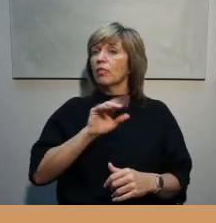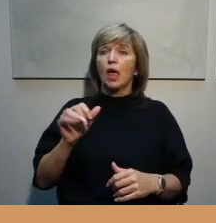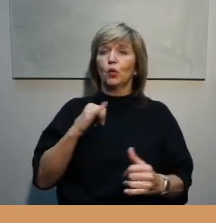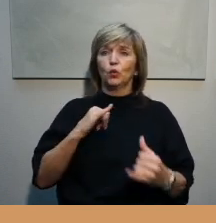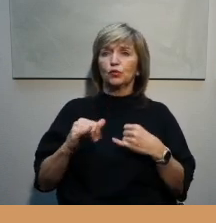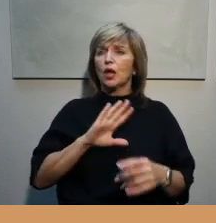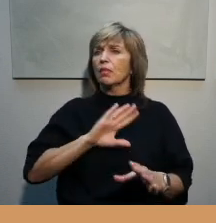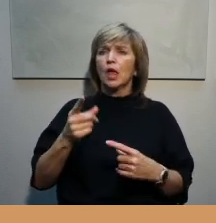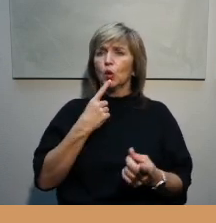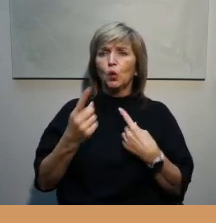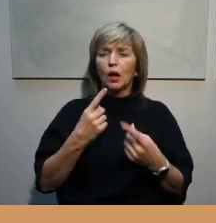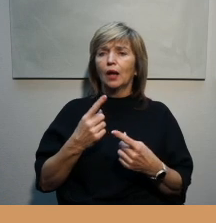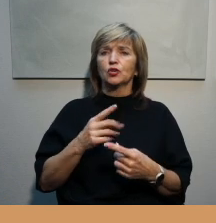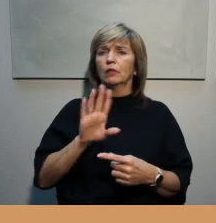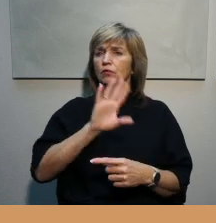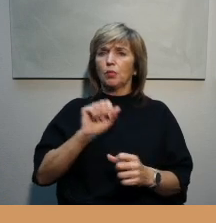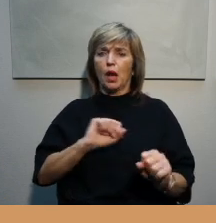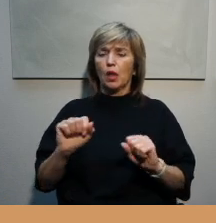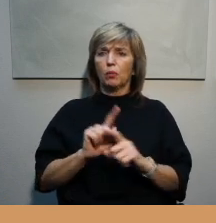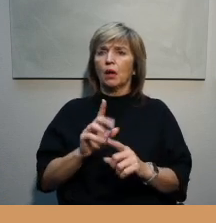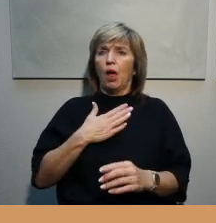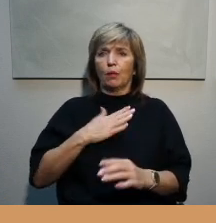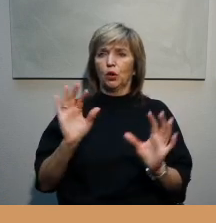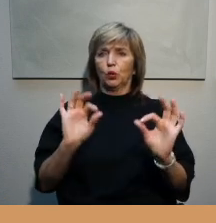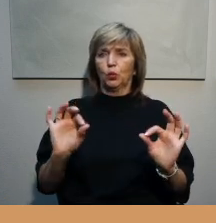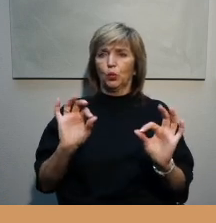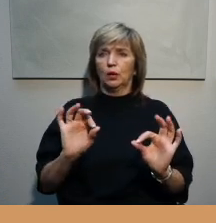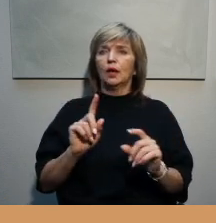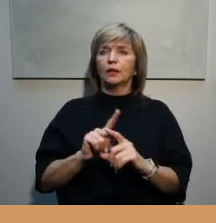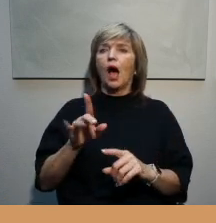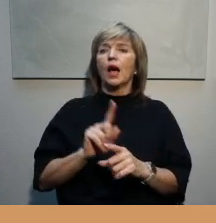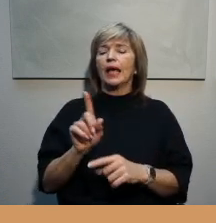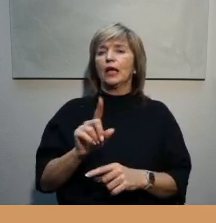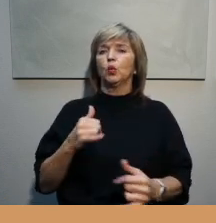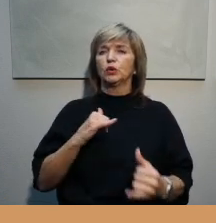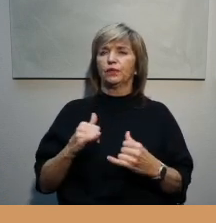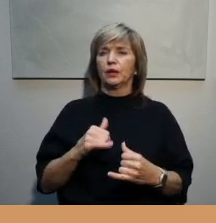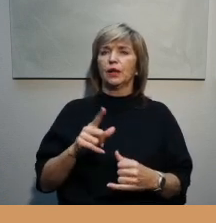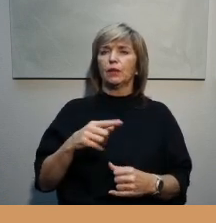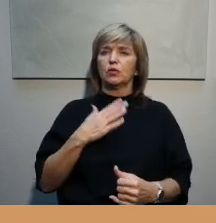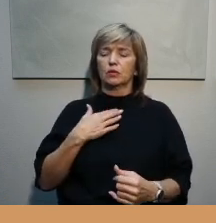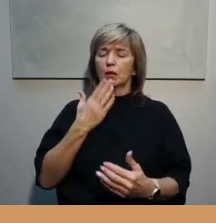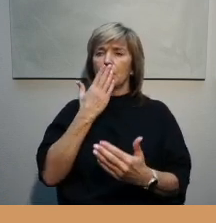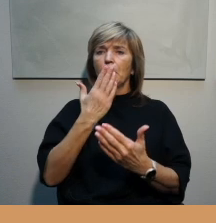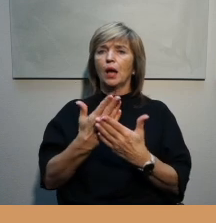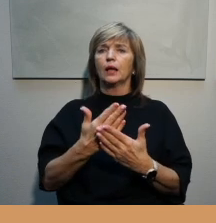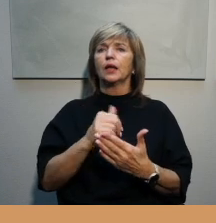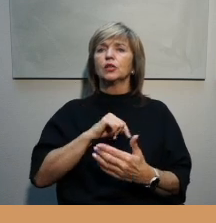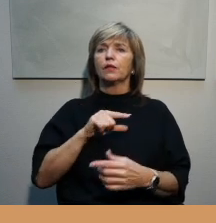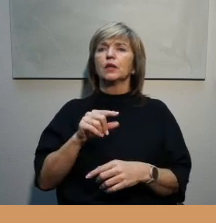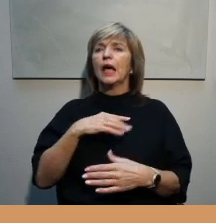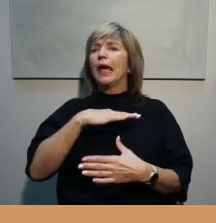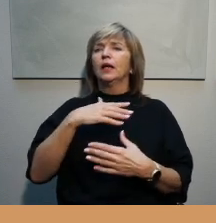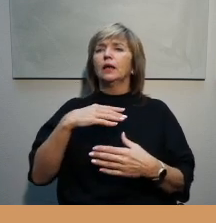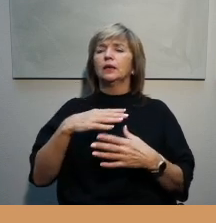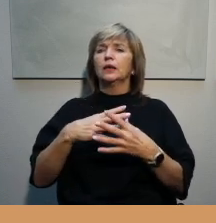neuzvešanos, nerunāšanu, viņš man likās pat nekustējās un neelpoja, bet tā arī ir uzvedība. Viņš pauda šīs